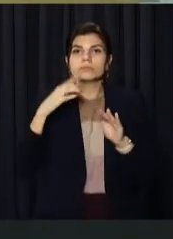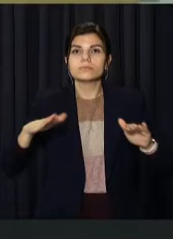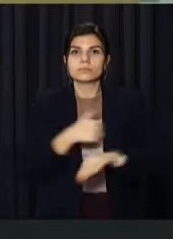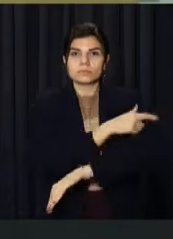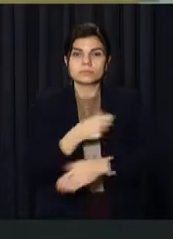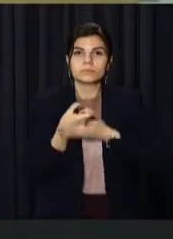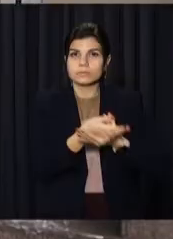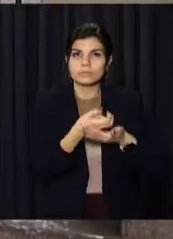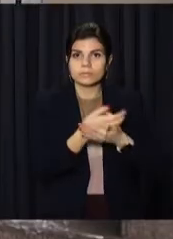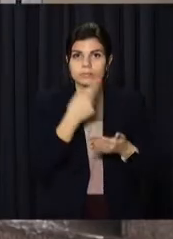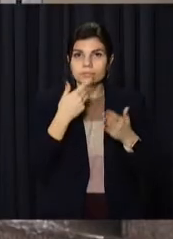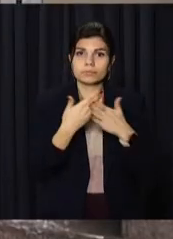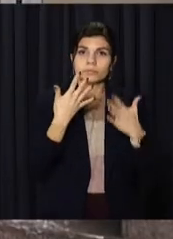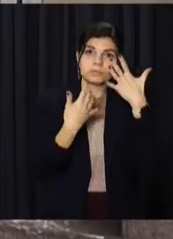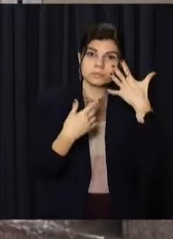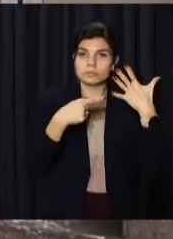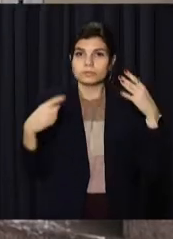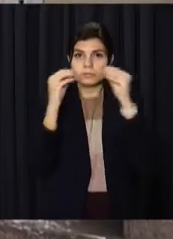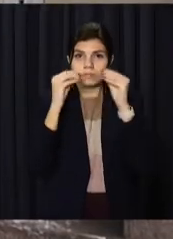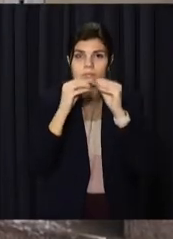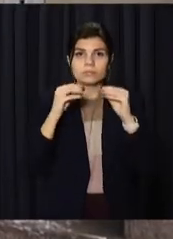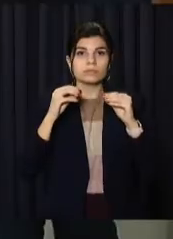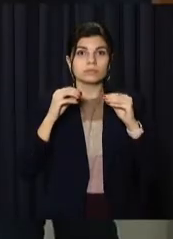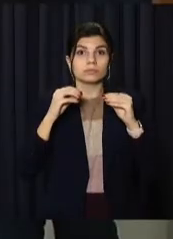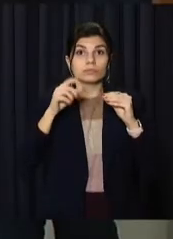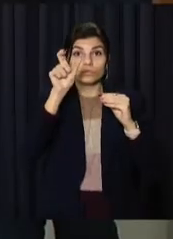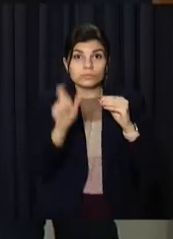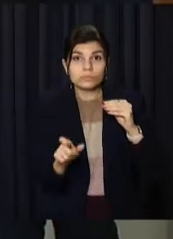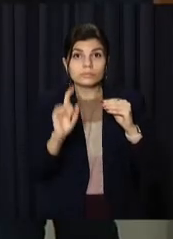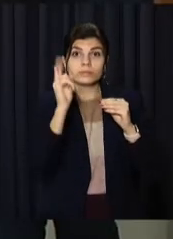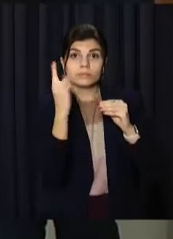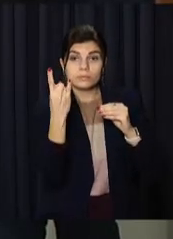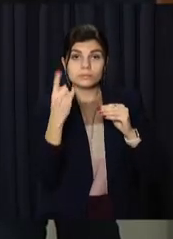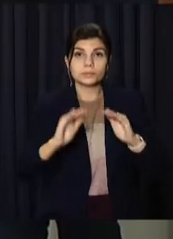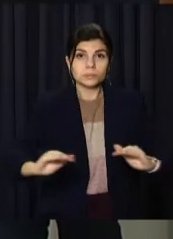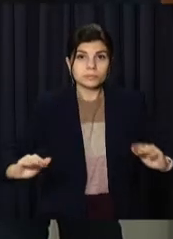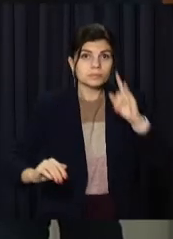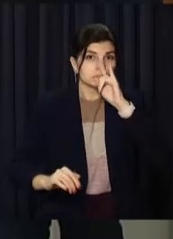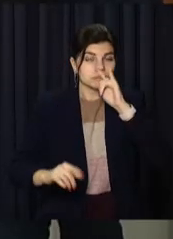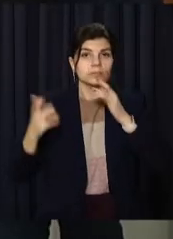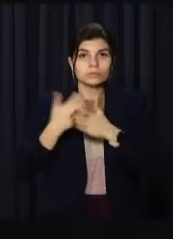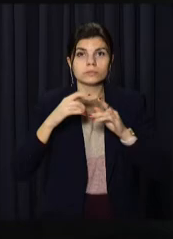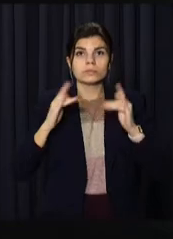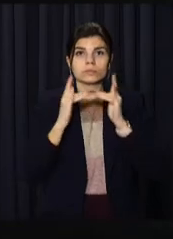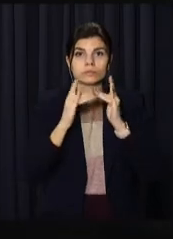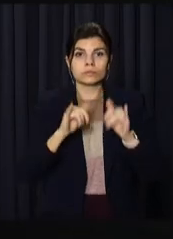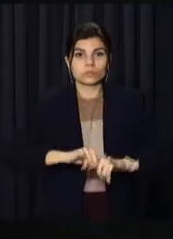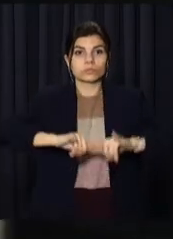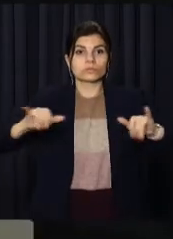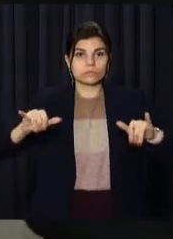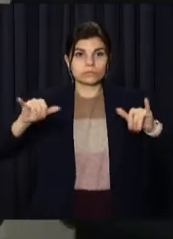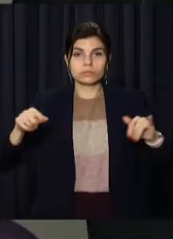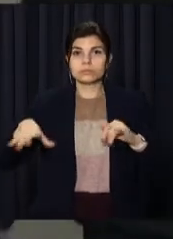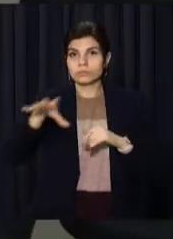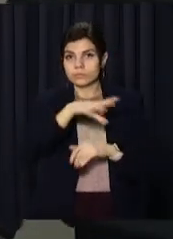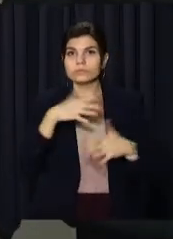лікарню ушпиталюють від 5 до 10 маленьких пацієнтів. Тому в медзакладі розширили відділення до 35 ліжок. Майже